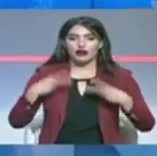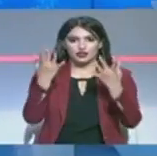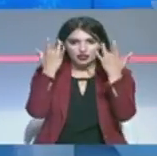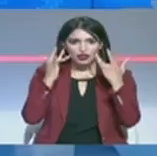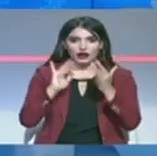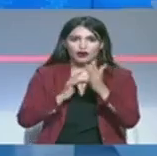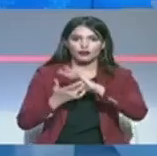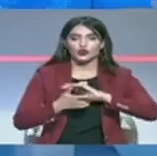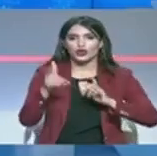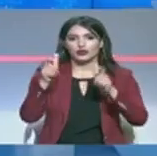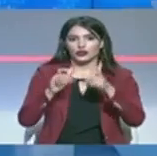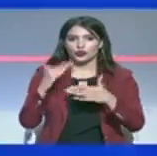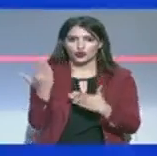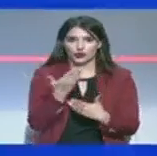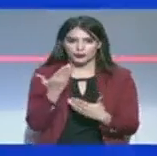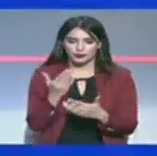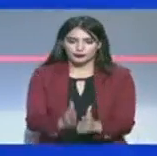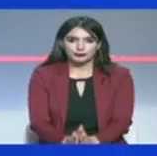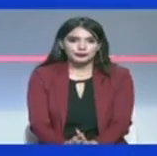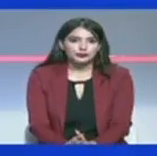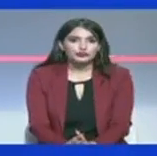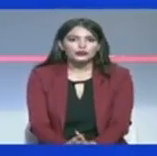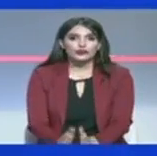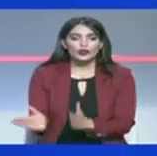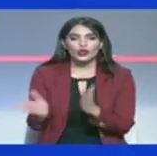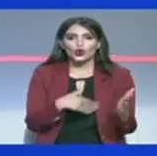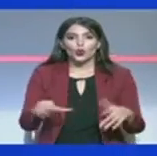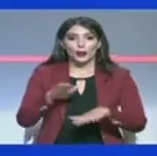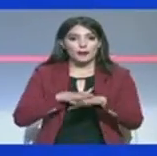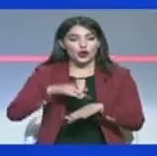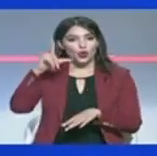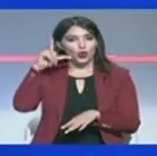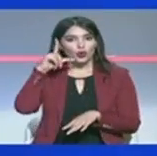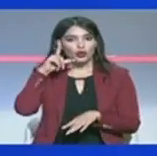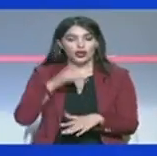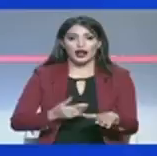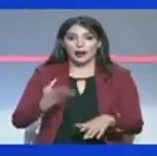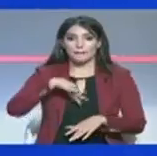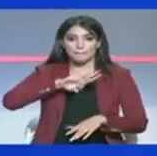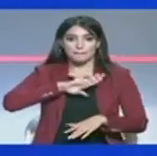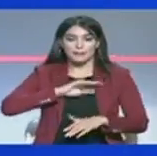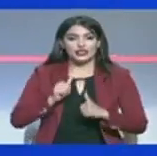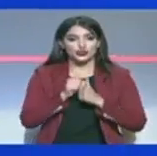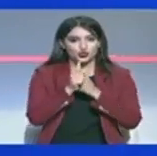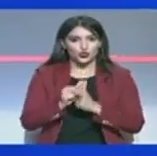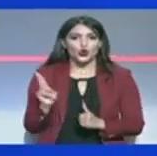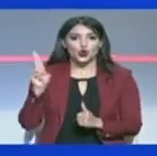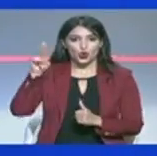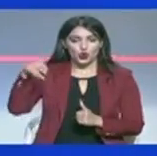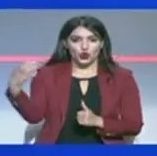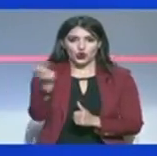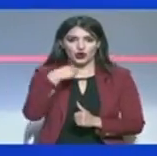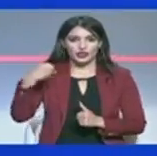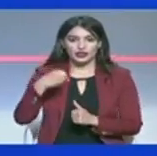الثقافية لأشهر. في شأن الليبي، أعربت الممثلة الخاصة للأمين العام للأمم المتحدة